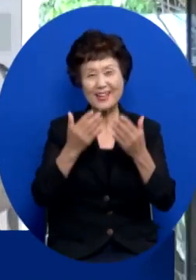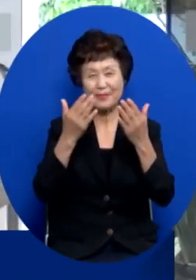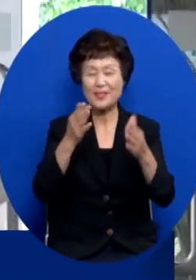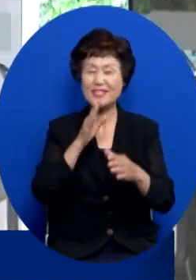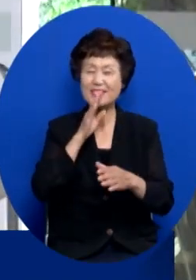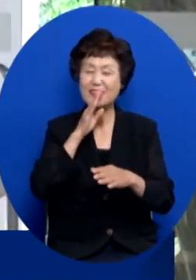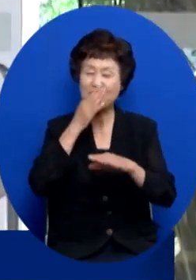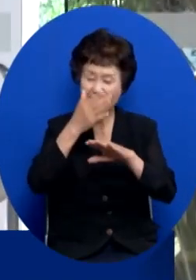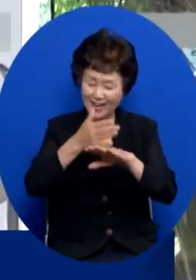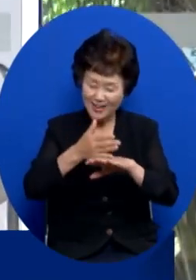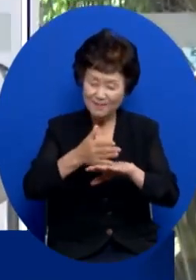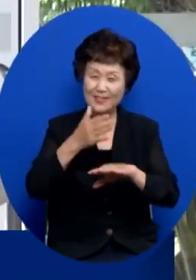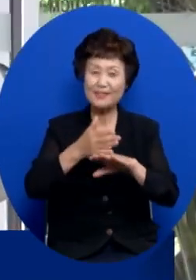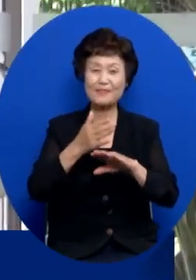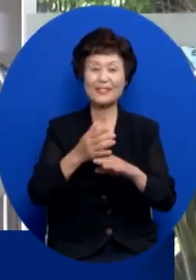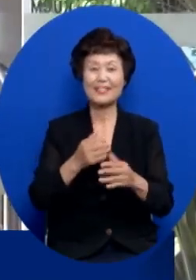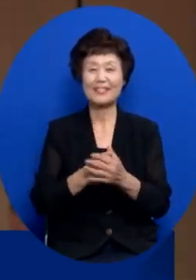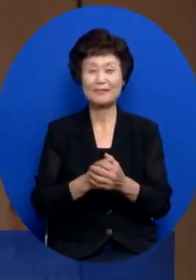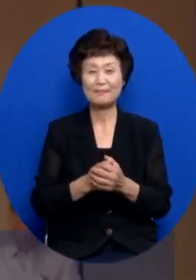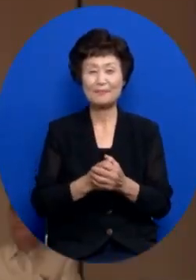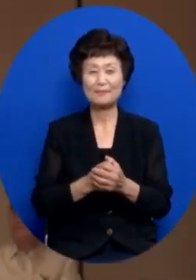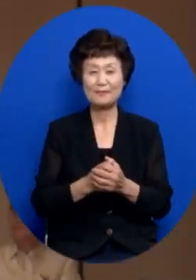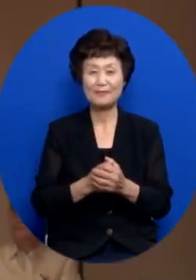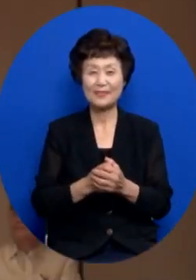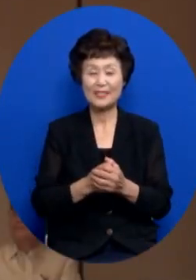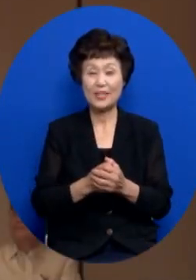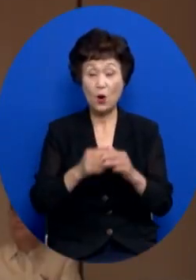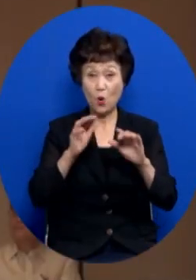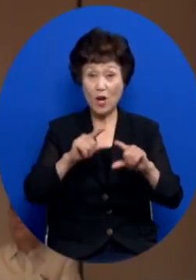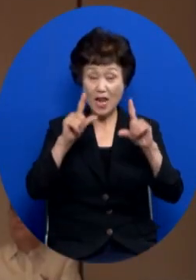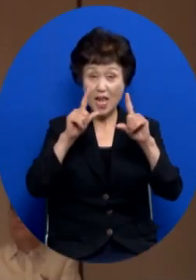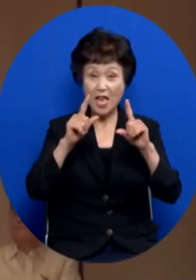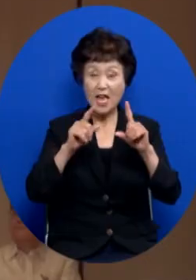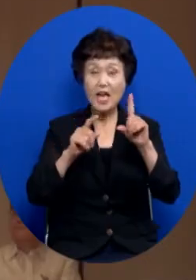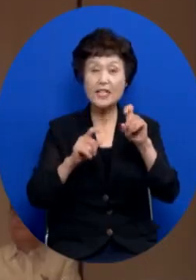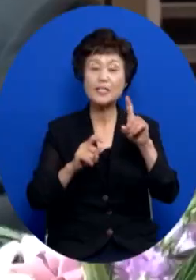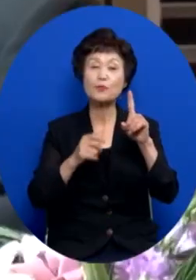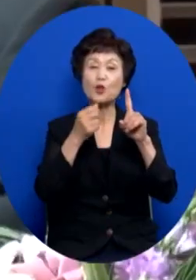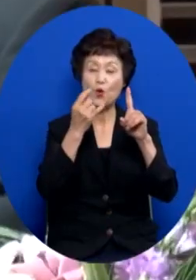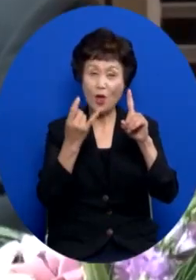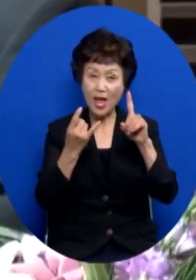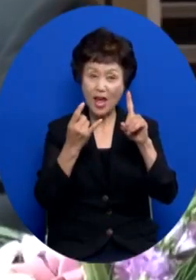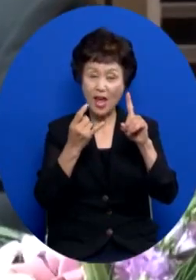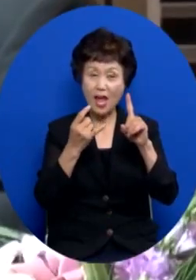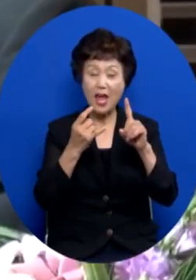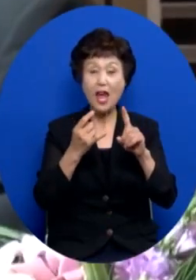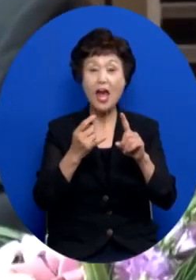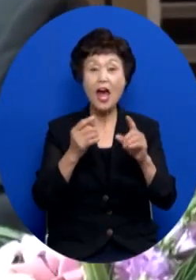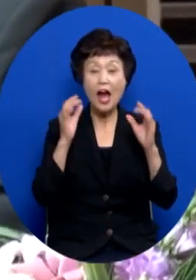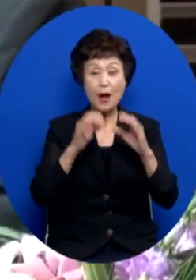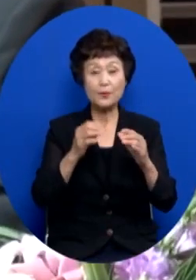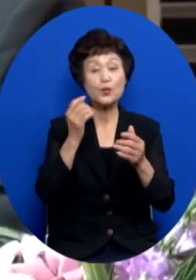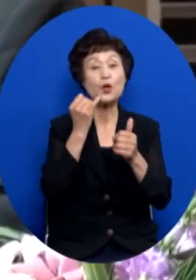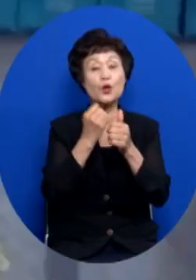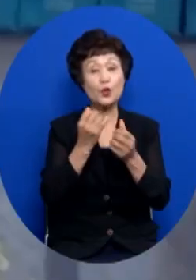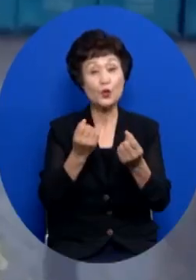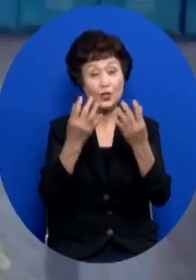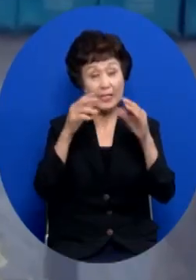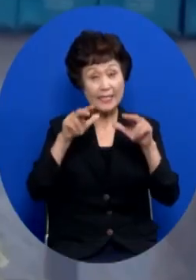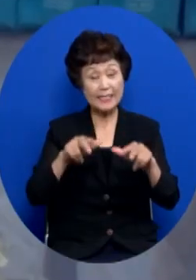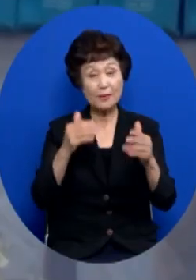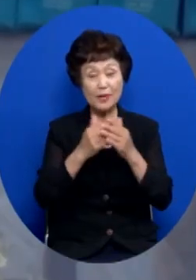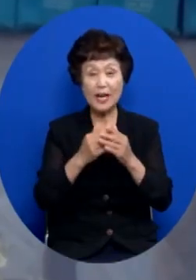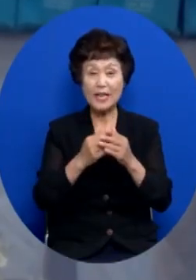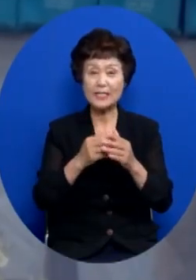us. Thank you very much. 올해로 11회를 맞은 마닐라 한인연합교회 합동 결혼식은 지금까지